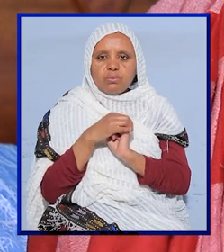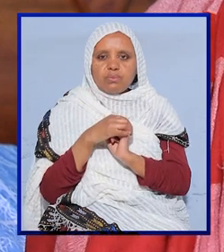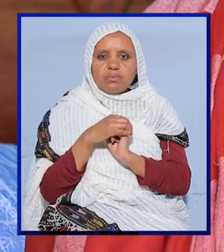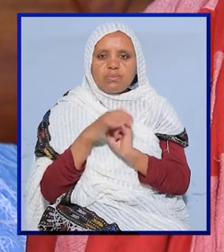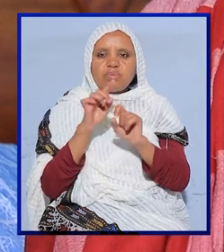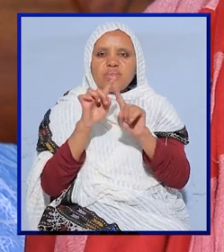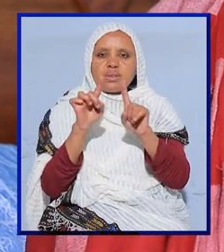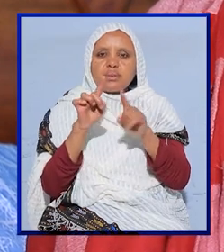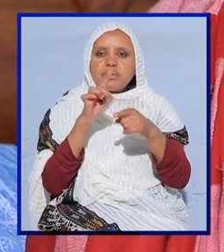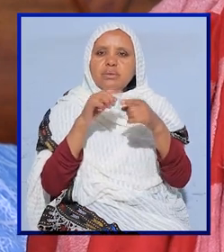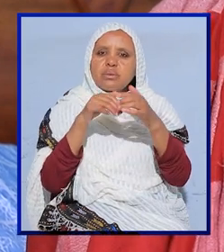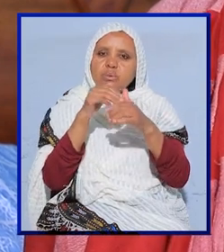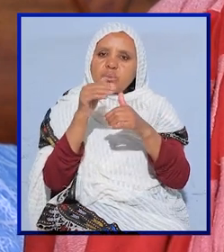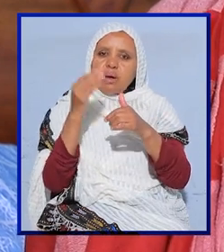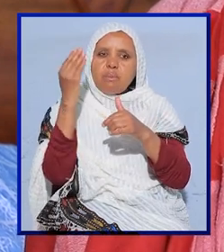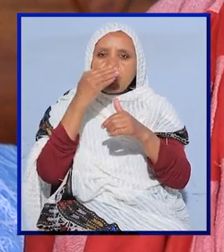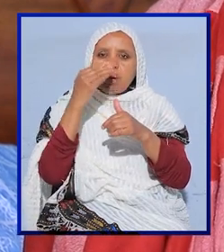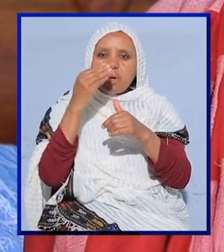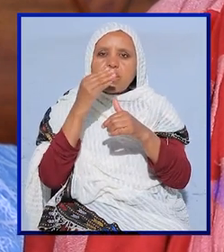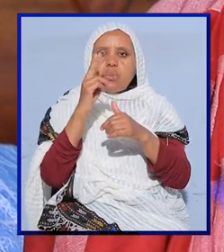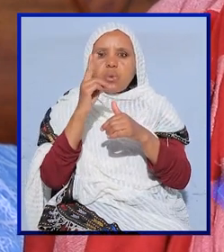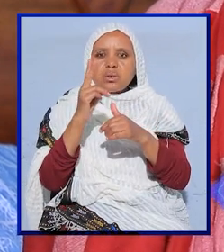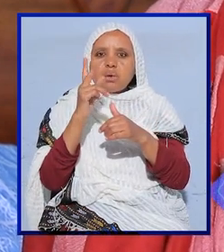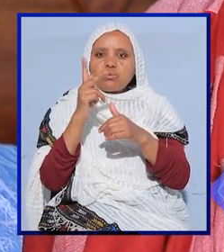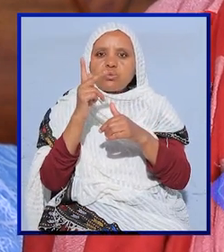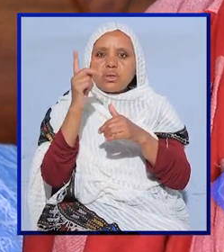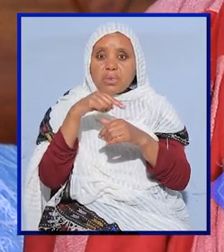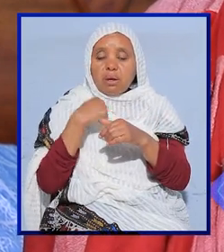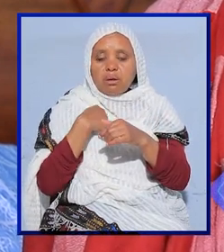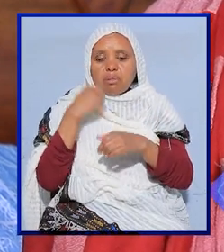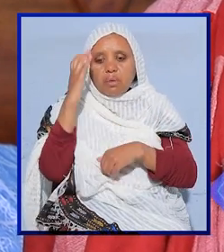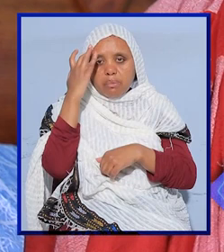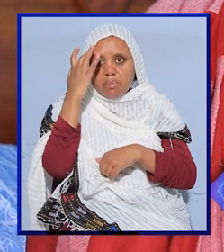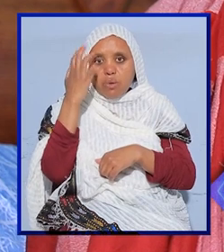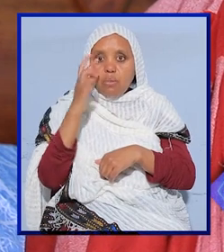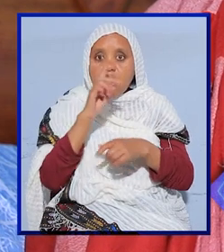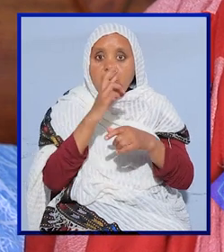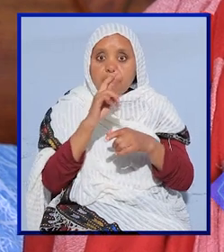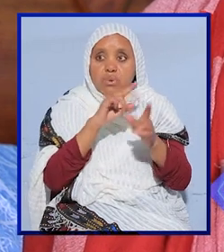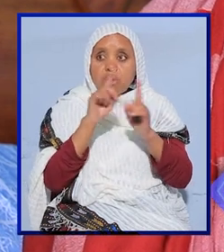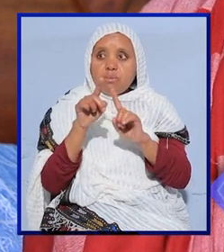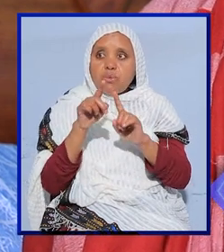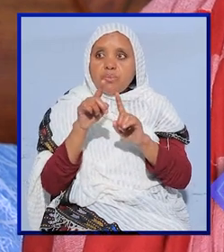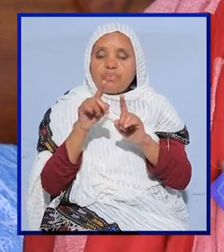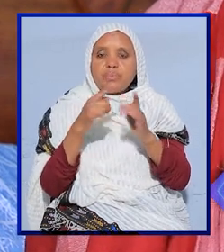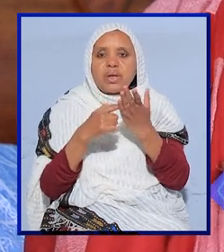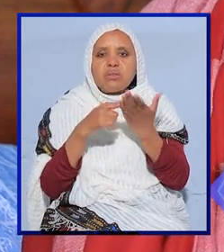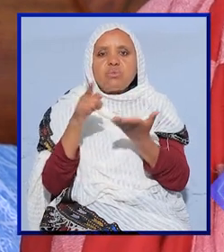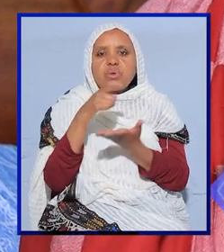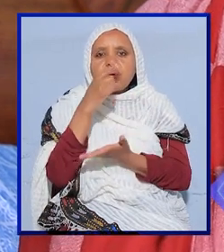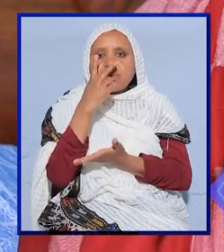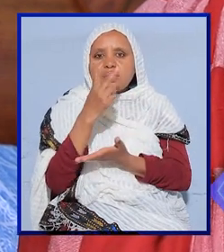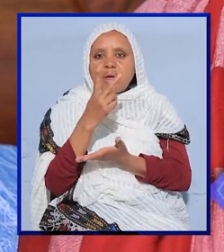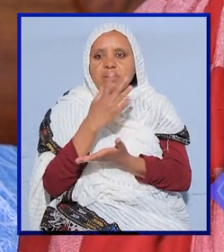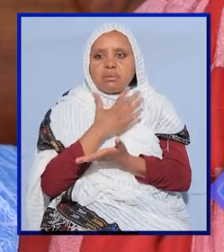እሱ ግን ሲመጣ ማታ አምሽቶ ሁለት ሰዓት ሶስት ሰዓት ሲመጣ እኔ ታመሜ ወይ ደግሞ የሆነ ነገር